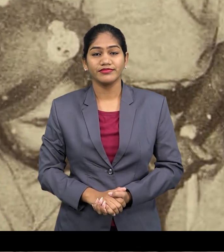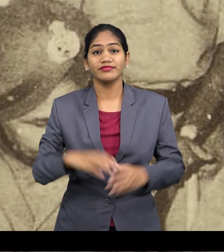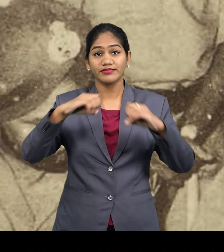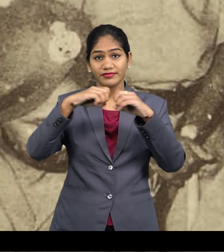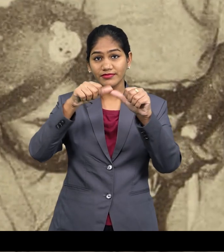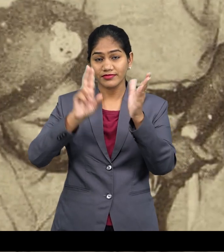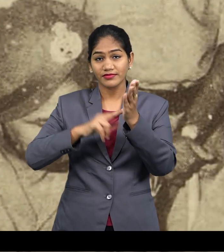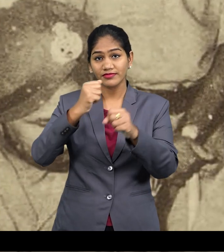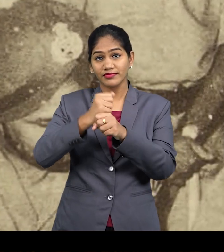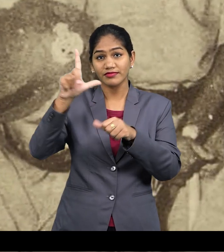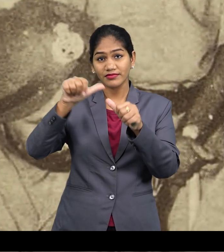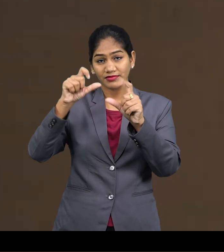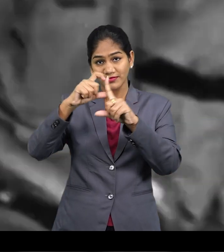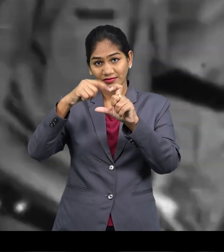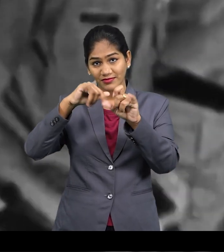बांग्लादेश युद्ध।